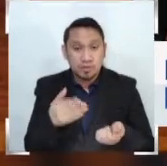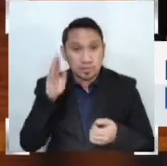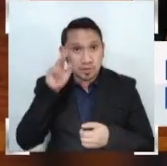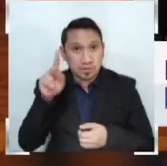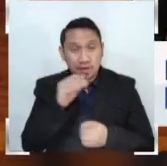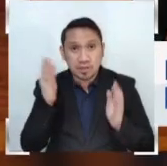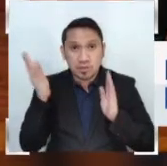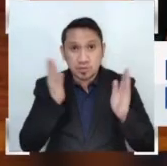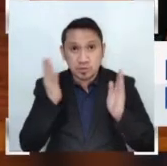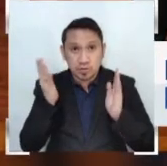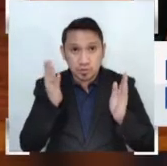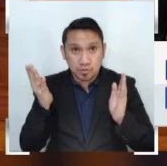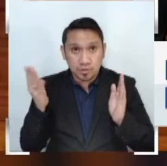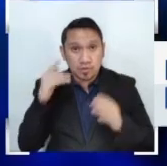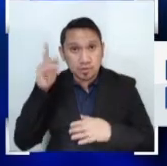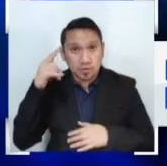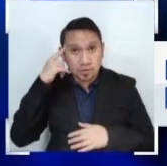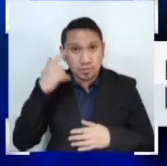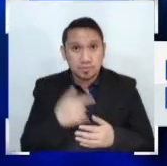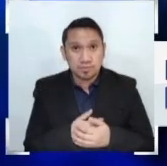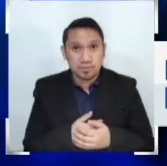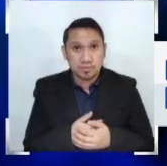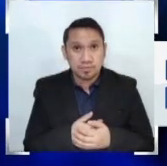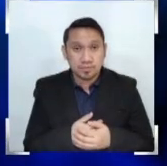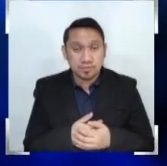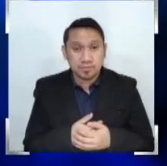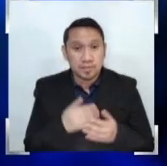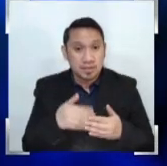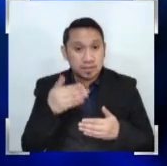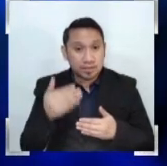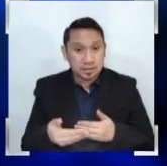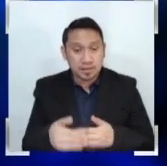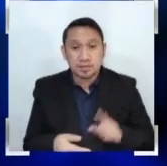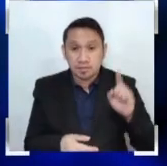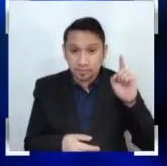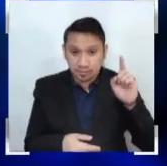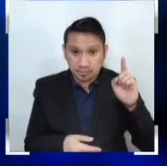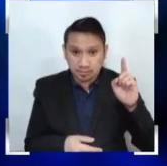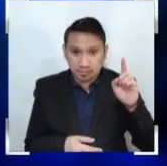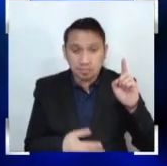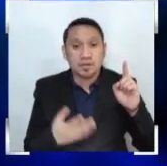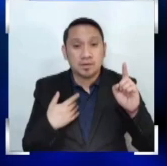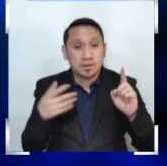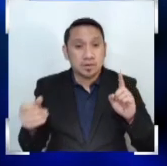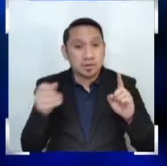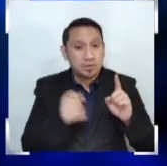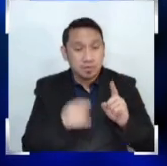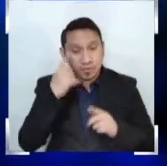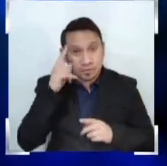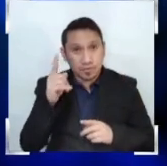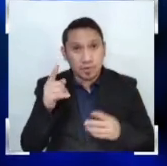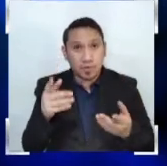ang Public Attorney's Office at PSG Hospital. Si retired Brigadier General Roman Popong Felix ang itinalagang kalihim ng bagong buong Office of